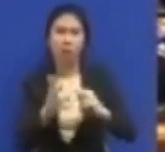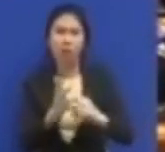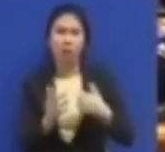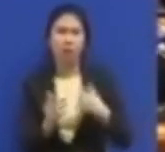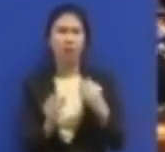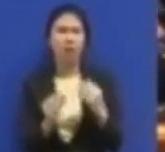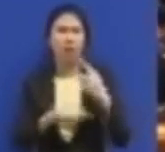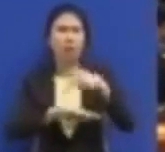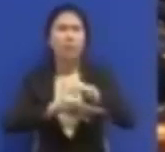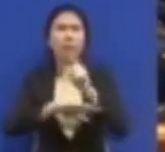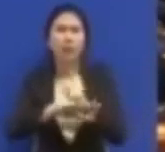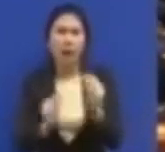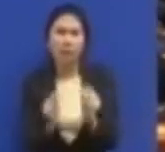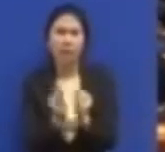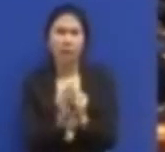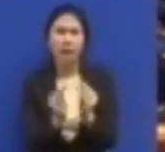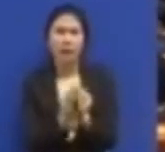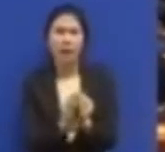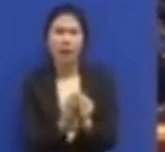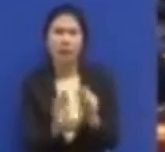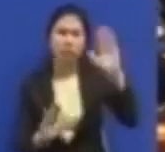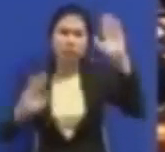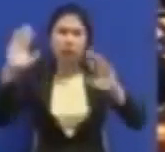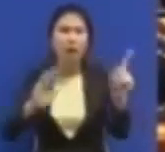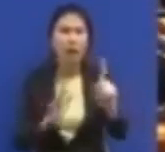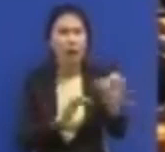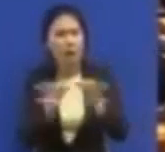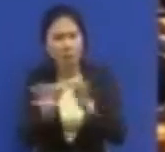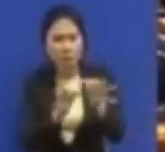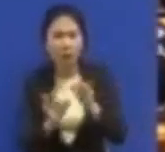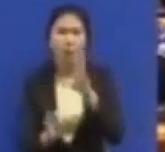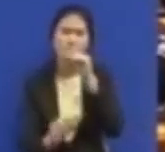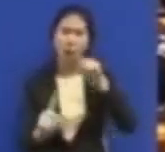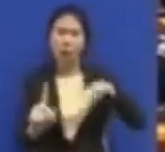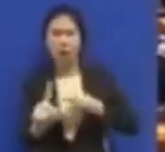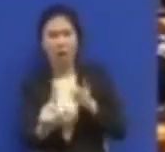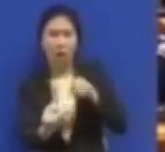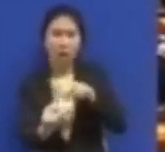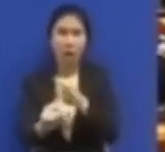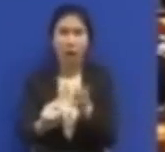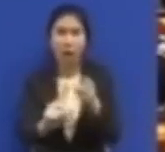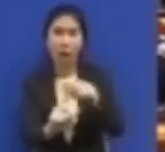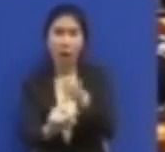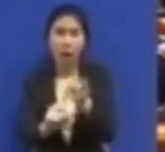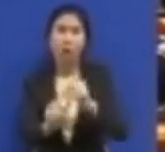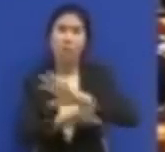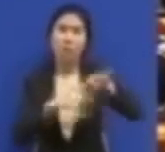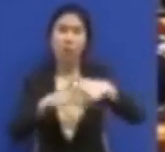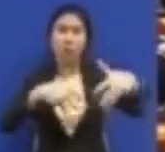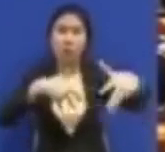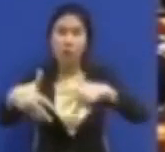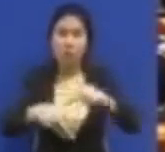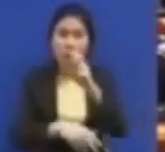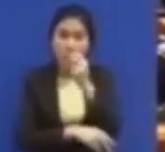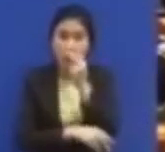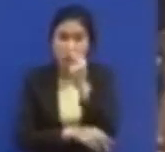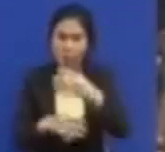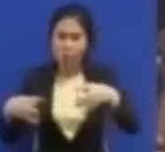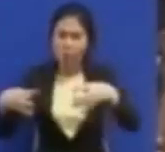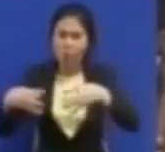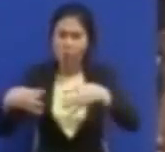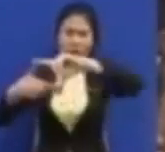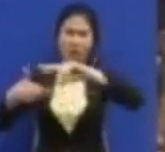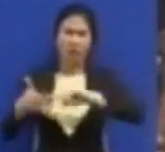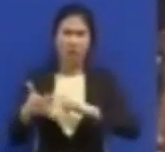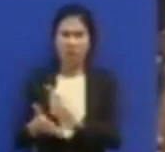าที่ไม่ได้แปรยติไม่ได้อภิปรายงบประมาณไม่ได้อภิปรายไว้วางใจอะไรเลยพี่น้องประชาชนครับพักนี้กลัวอะไรในการเลือกประธ